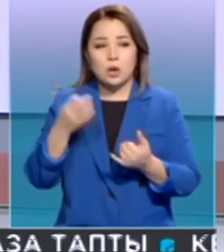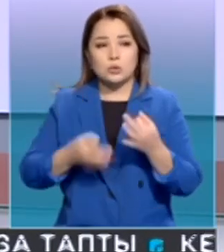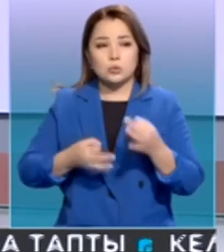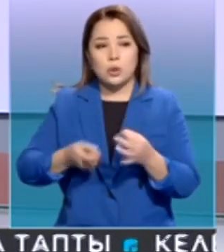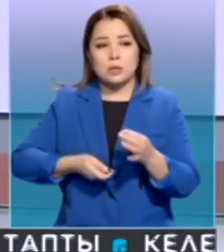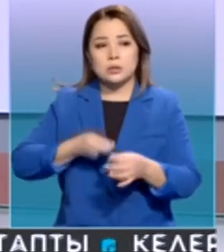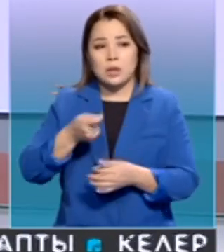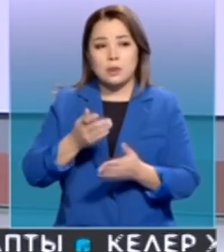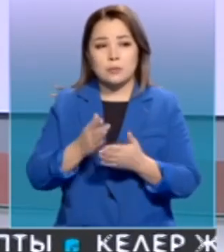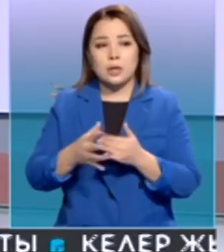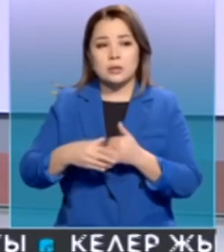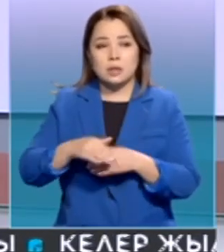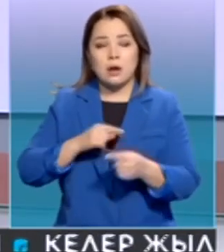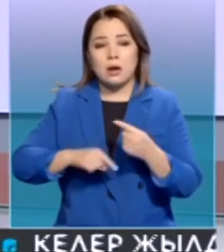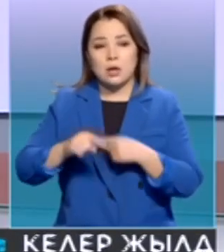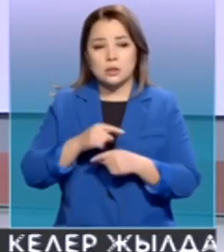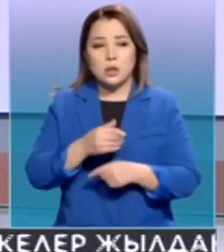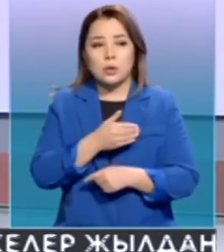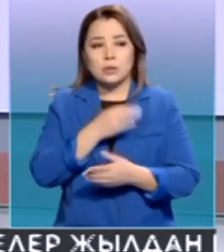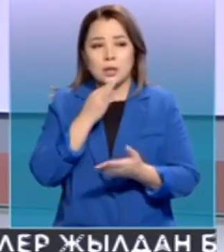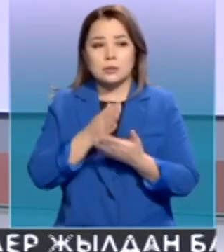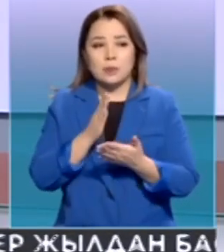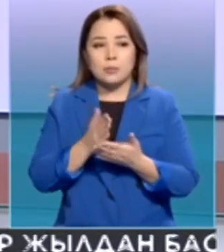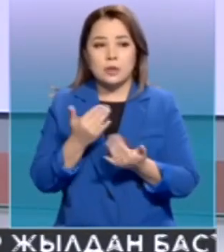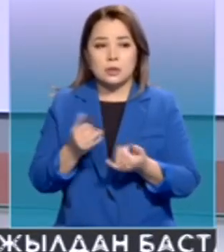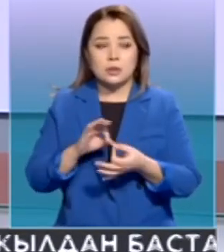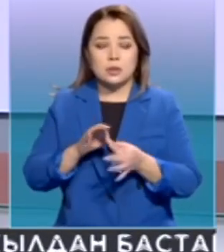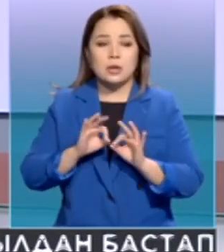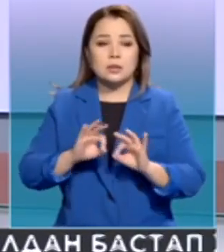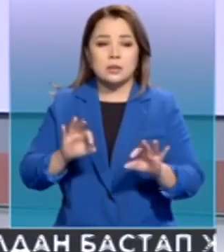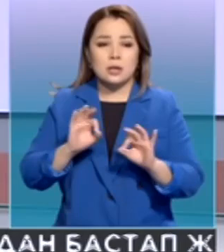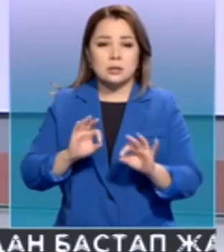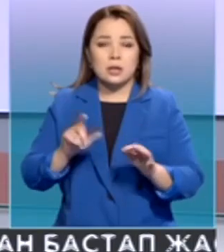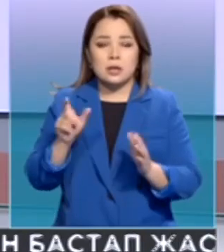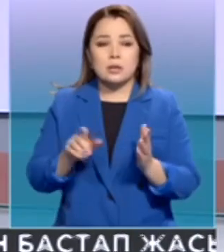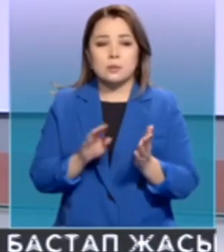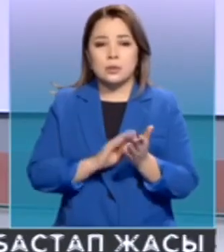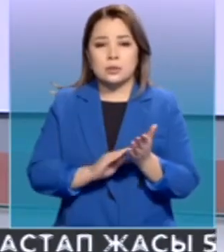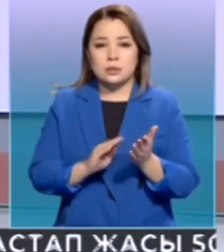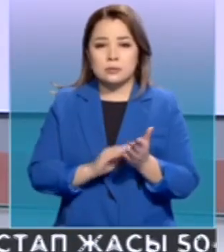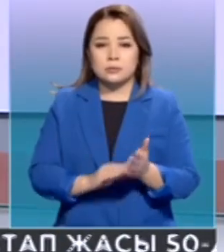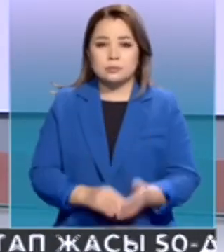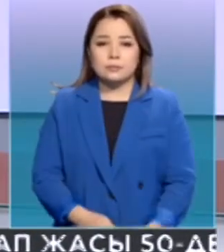сотқа шағымданып, жерді меншігіне қайтаруға ниетті. Нұрсұлтан Тілектес тараптарды тыңдады.